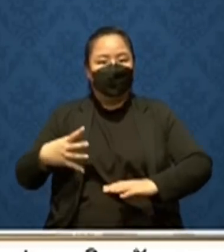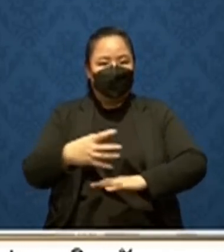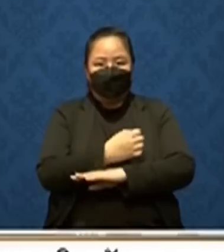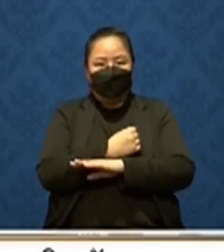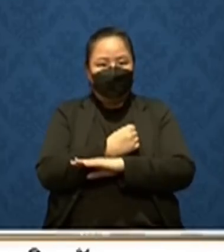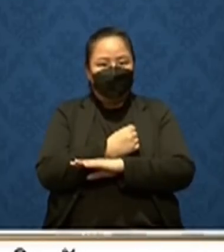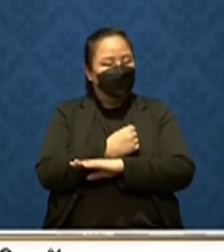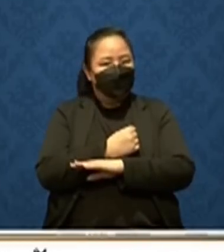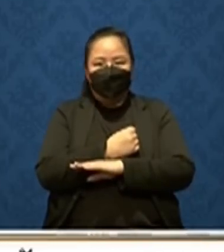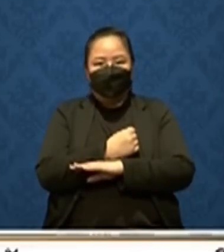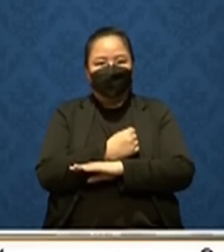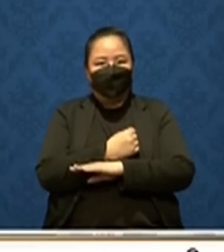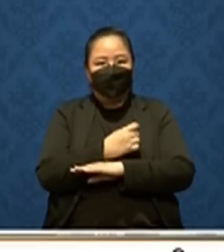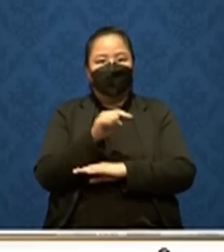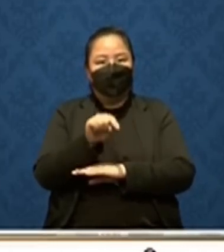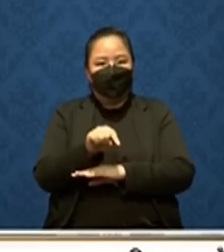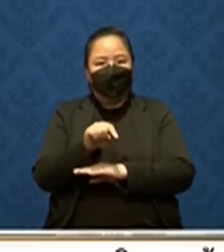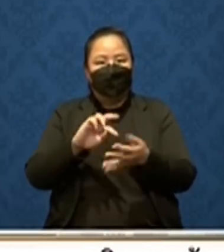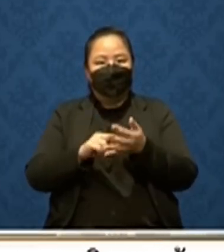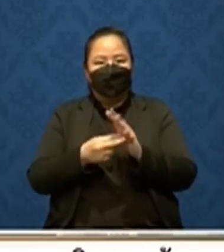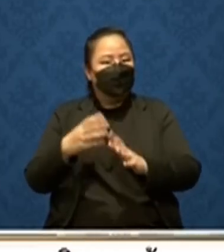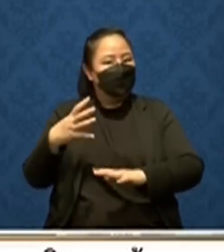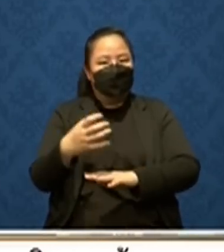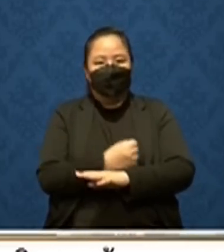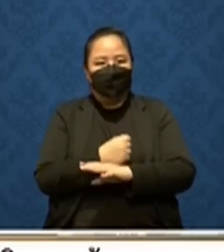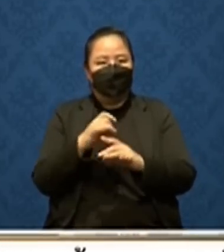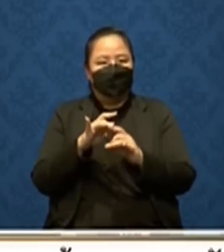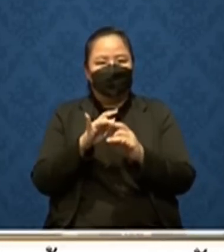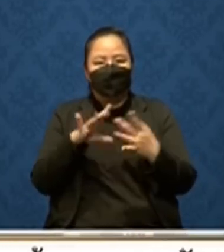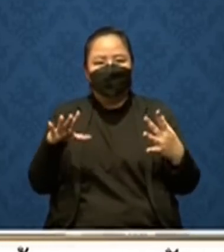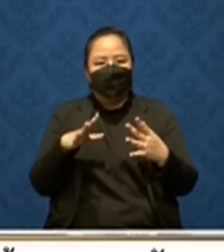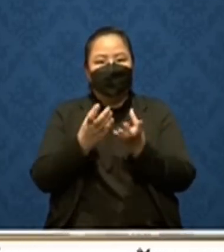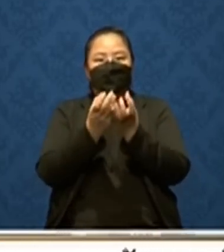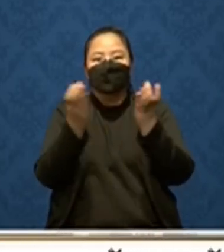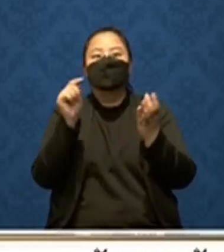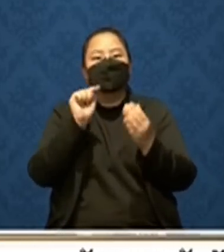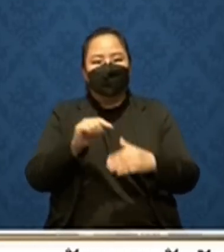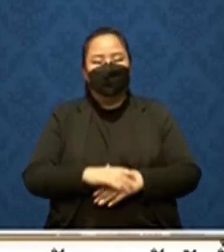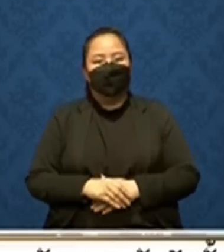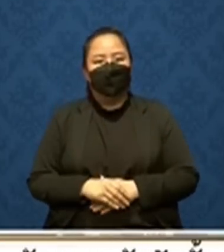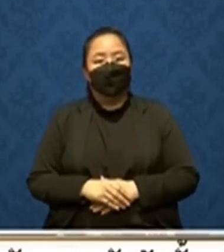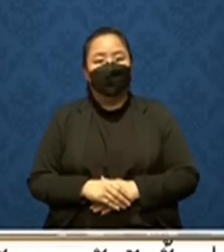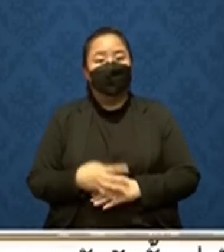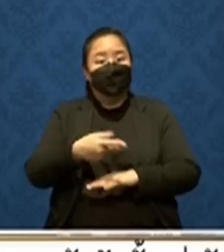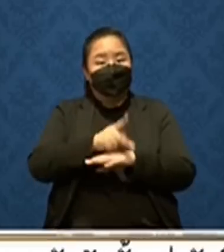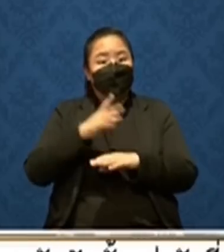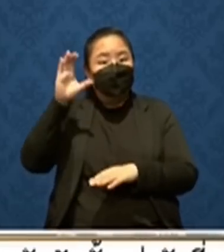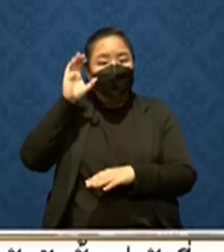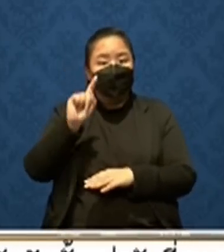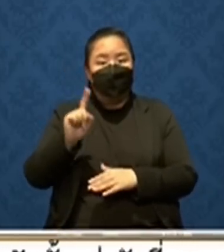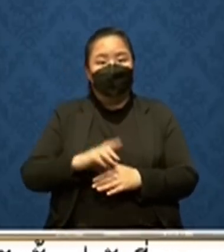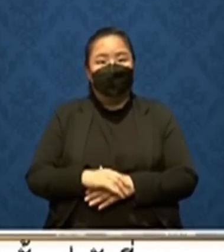ไม่ชอบธรรมแล้วกันใช้อำนาจอย่างขาดความชอบธรรมอ่าธรรมทานเชื่อไหมครับ